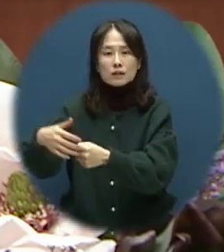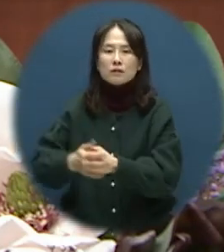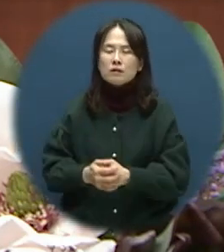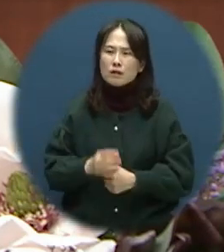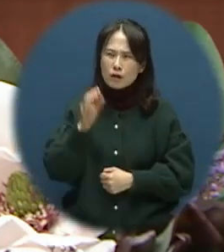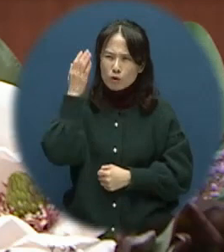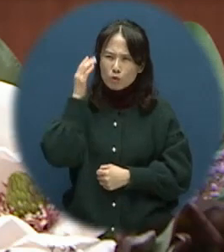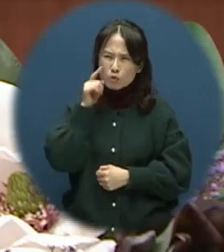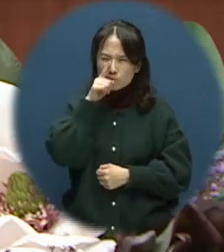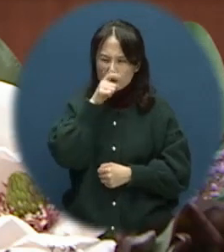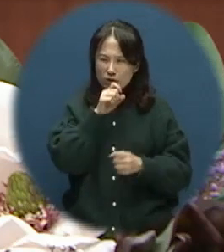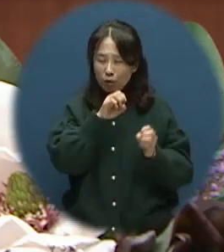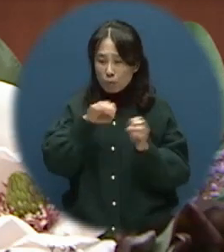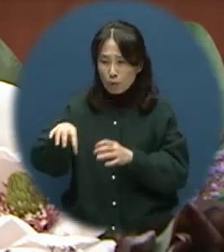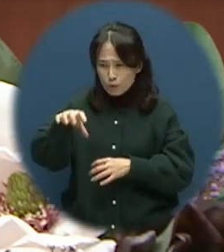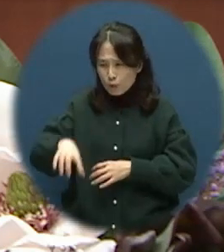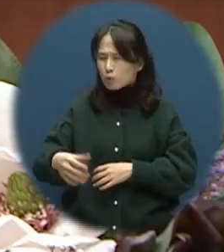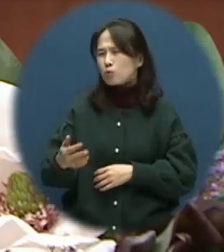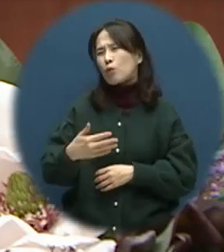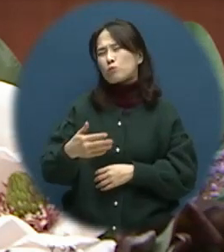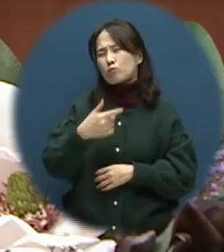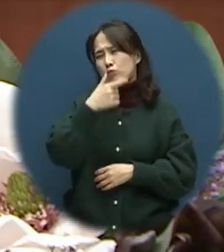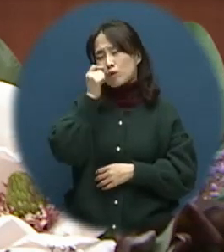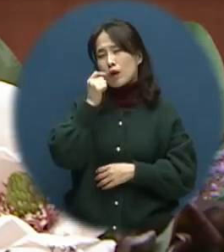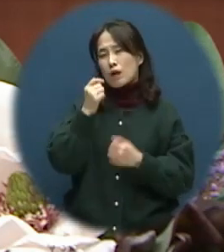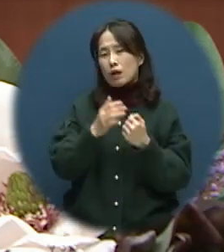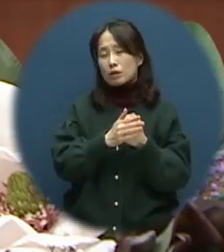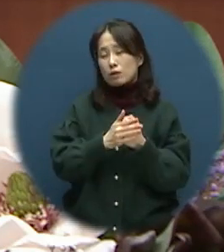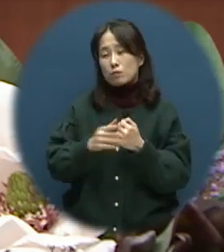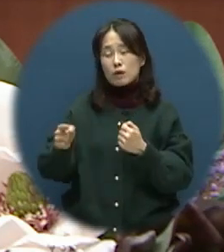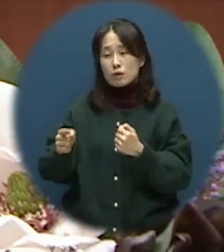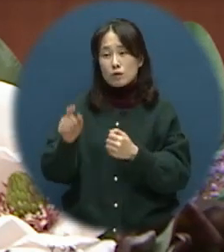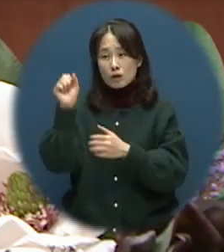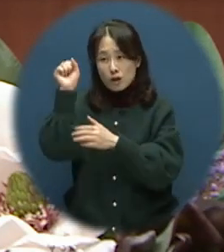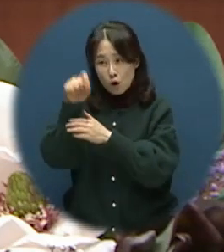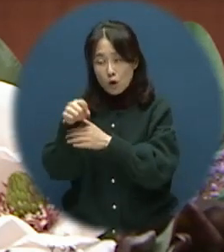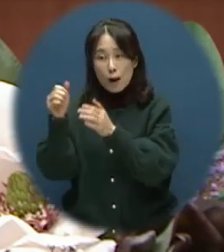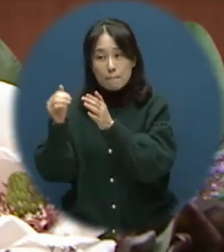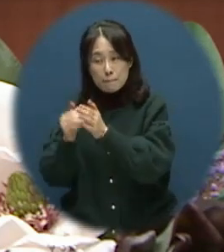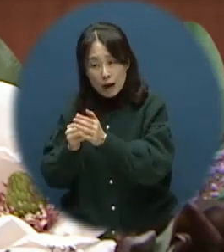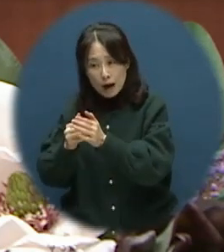쓰레기 대란 속에 쓰레기 값이 얼마 올라가니까 매립장 허가만 나면